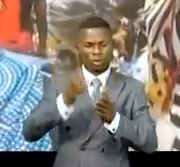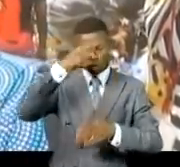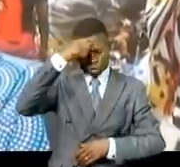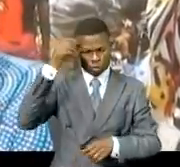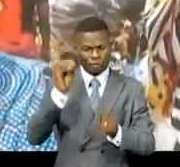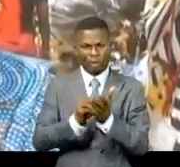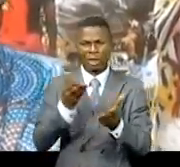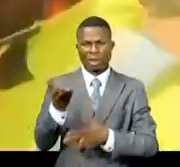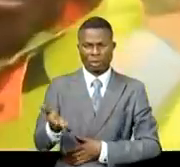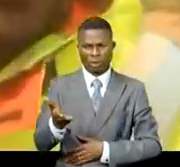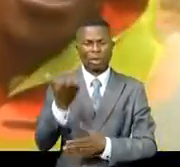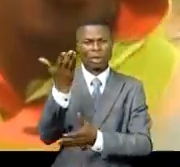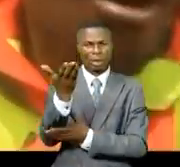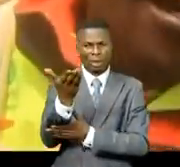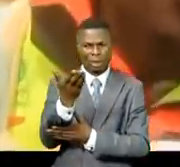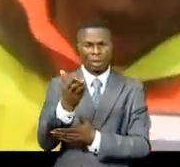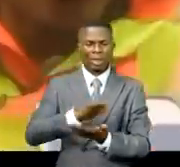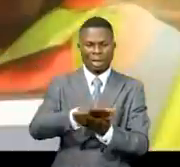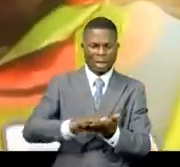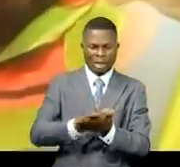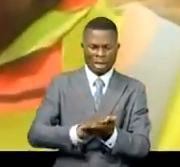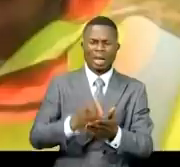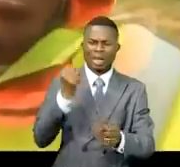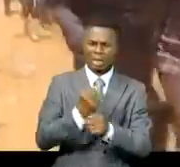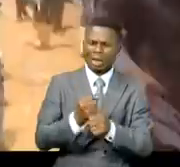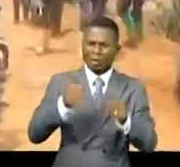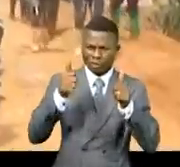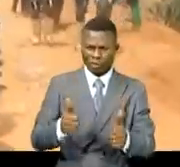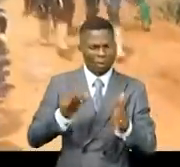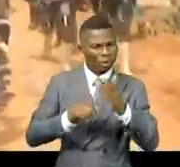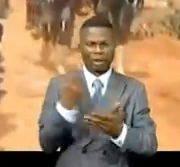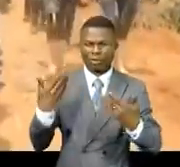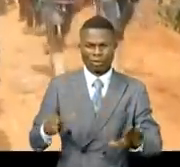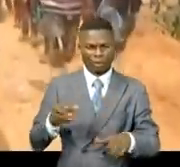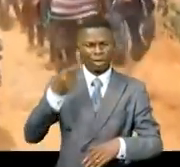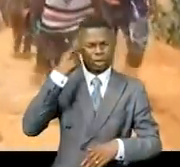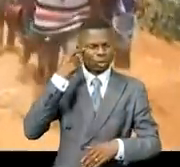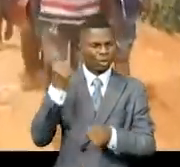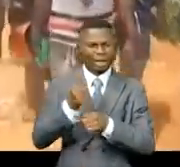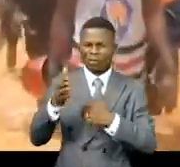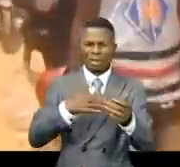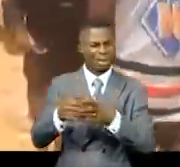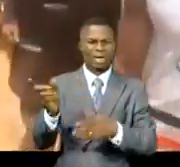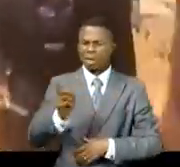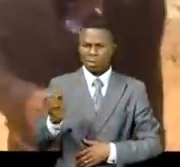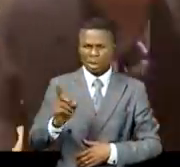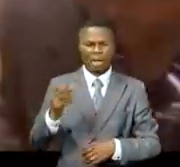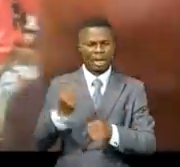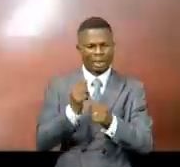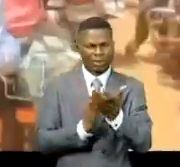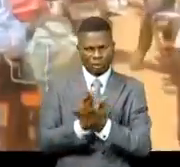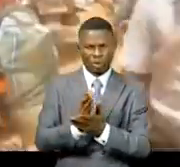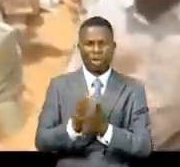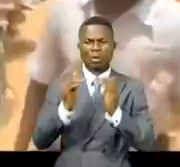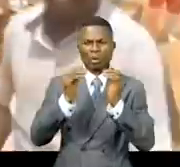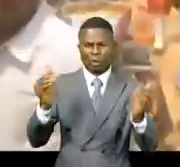souffrir. Chose étonnante, une couche de la population applaudit les Chinois qui lui facilitent de se déplacer rapidement. Pour eux,